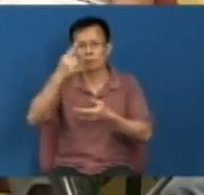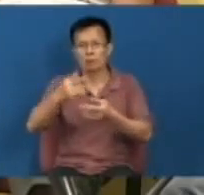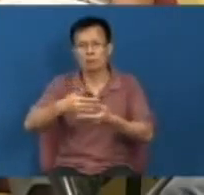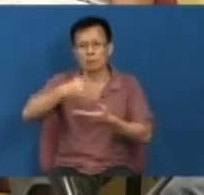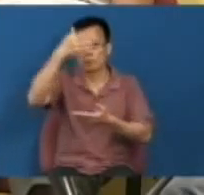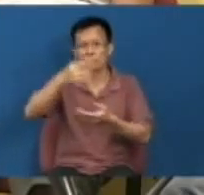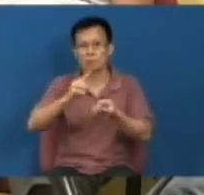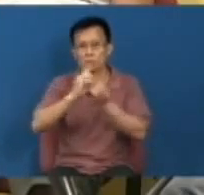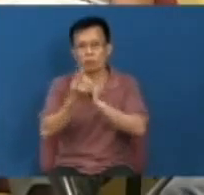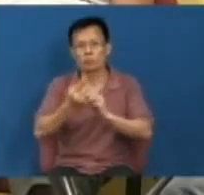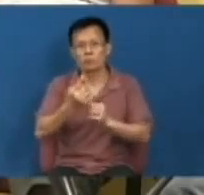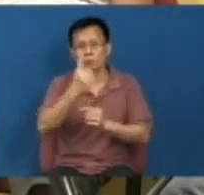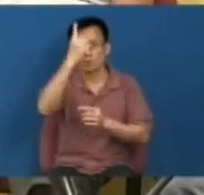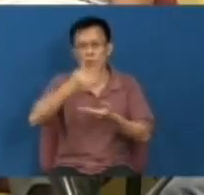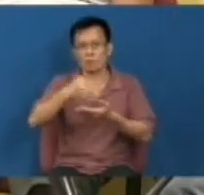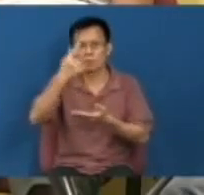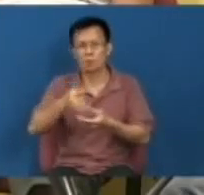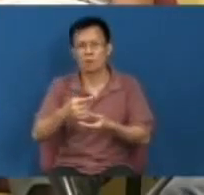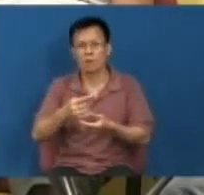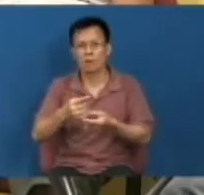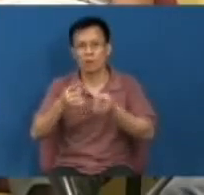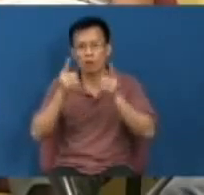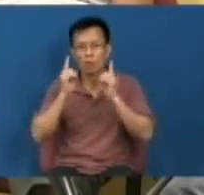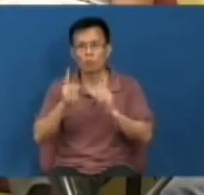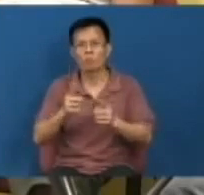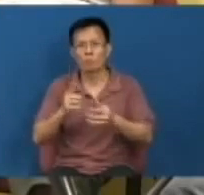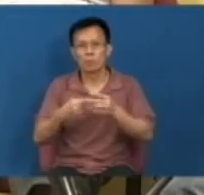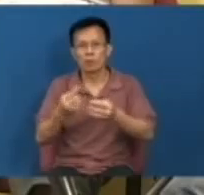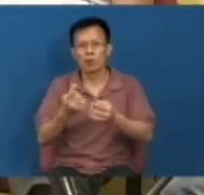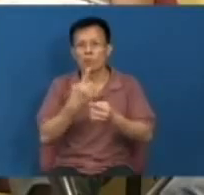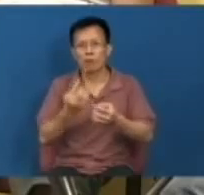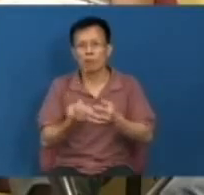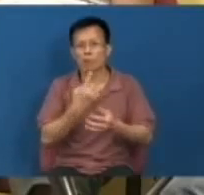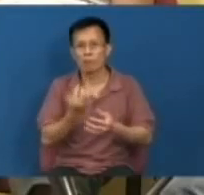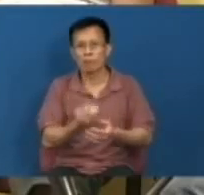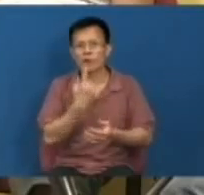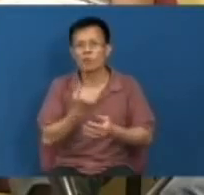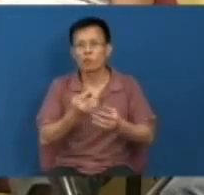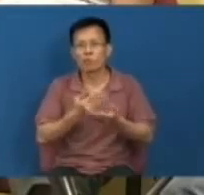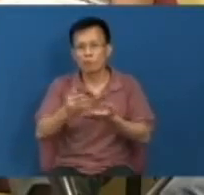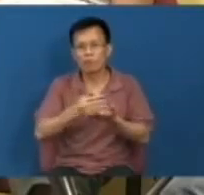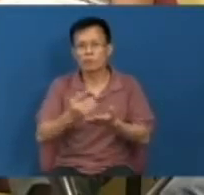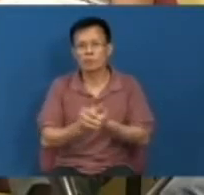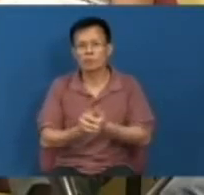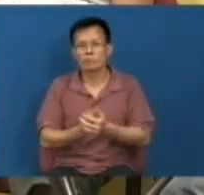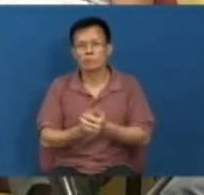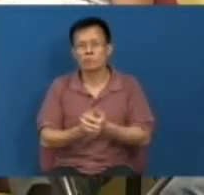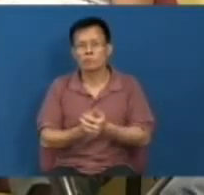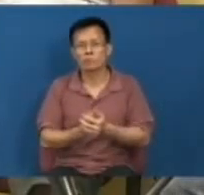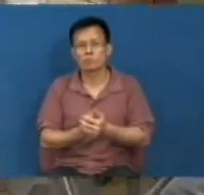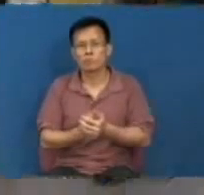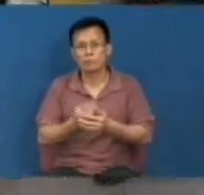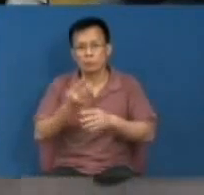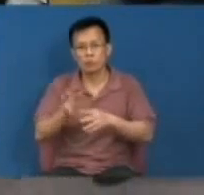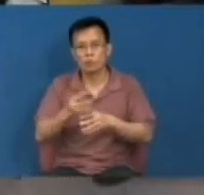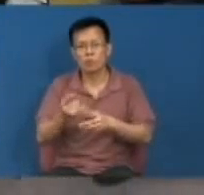有每一户有百二萬個花紅分嘅，仲有個車位。 係 點解人哋私人做樓，點解政府做唔到咧？ 所以而